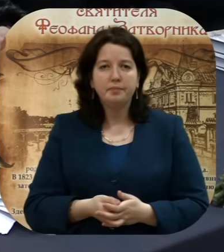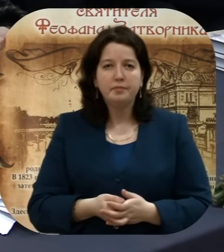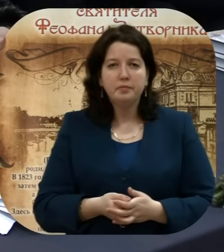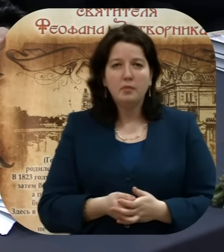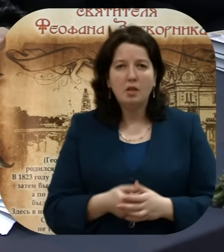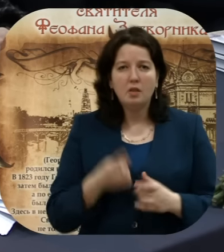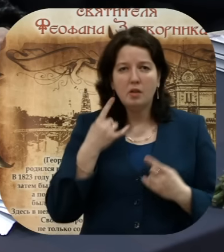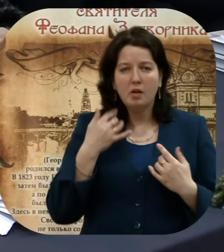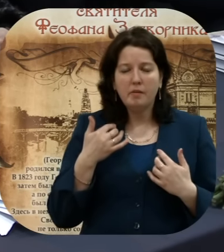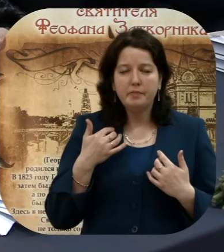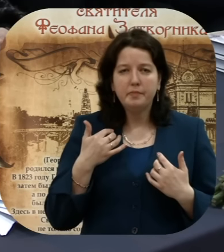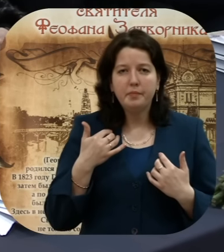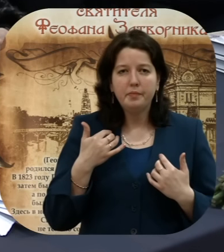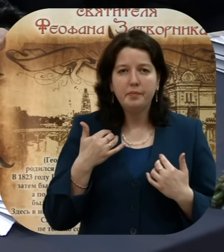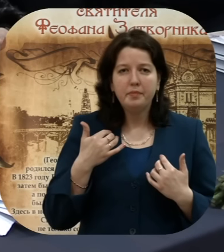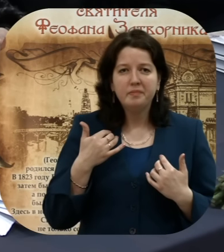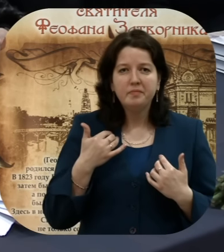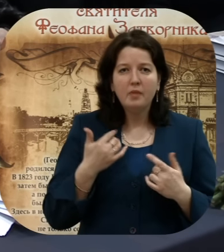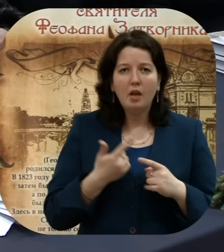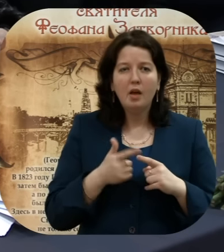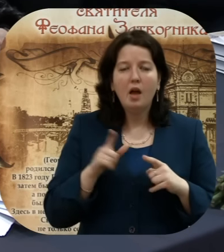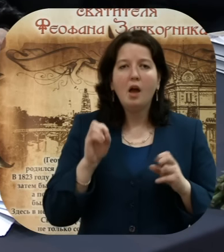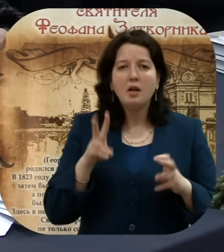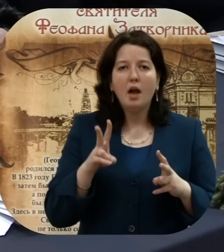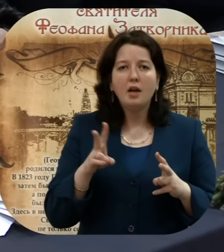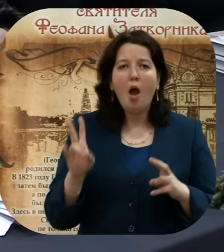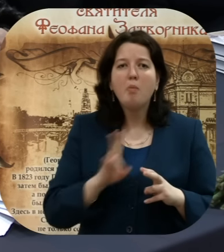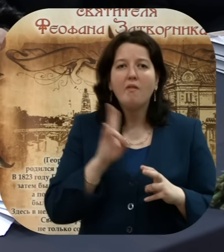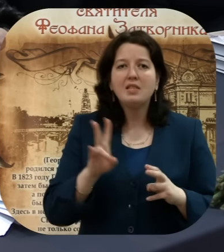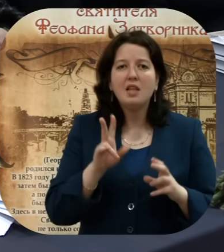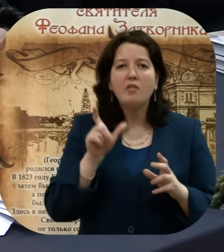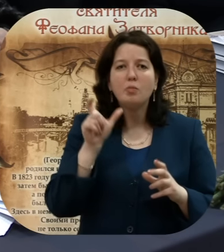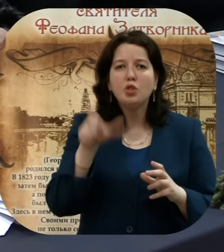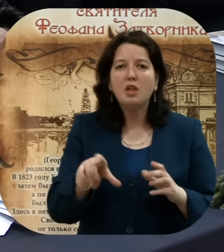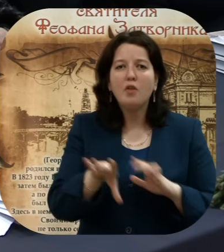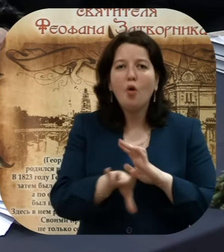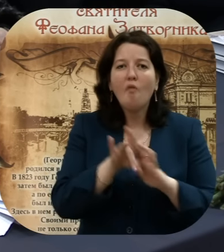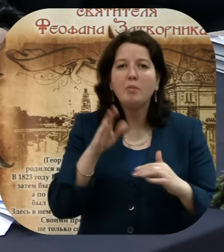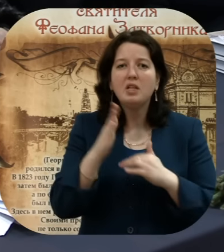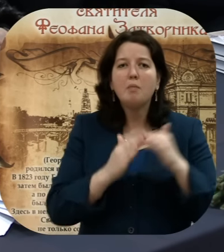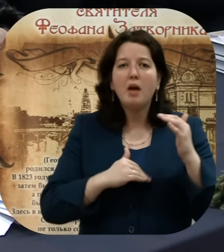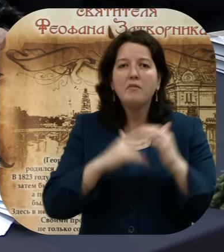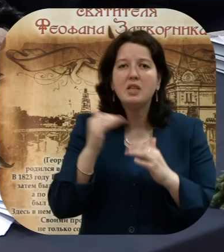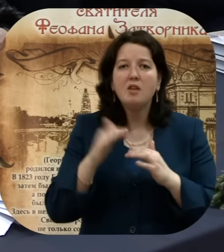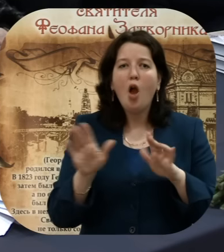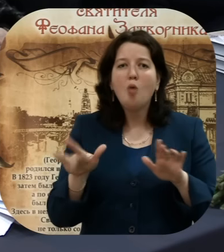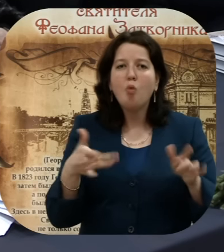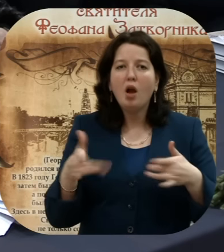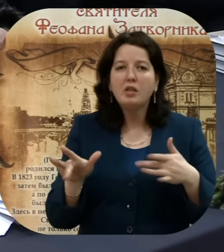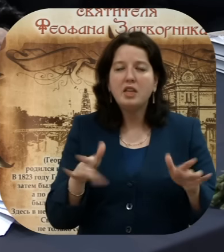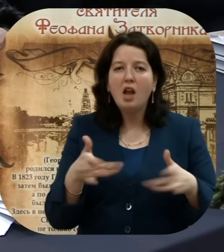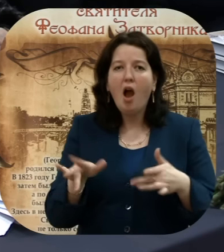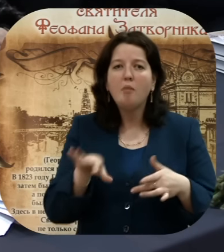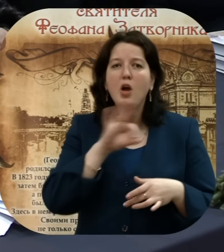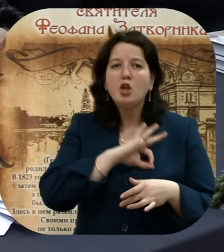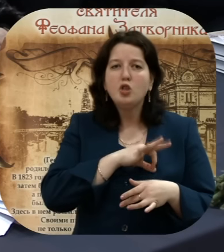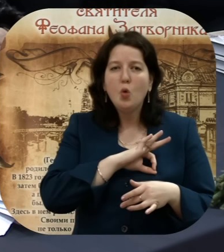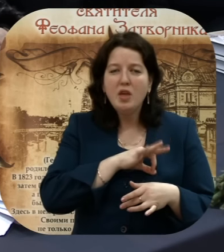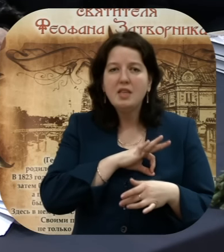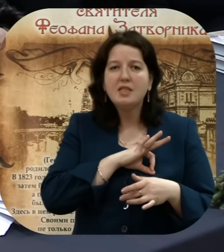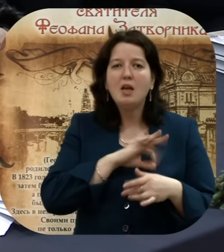Вот такой жизненный вопрос. Как православному человеку выбрать профессию? Бухгалтерам, юристам, адвокатам, менеджерам